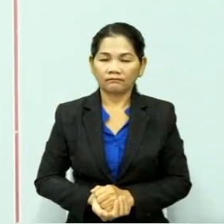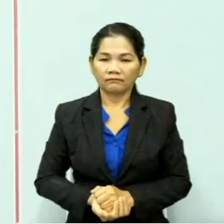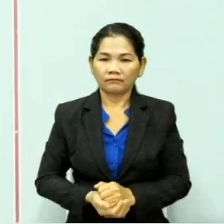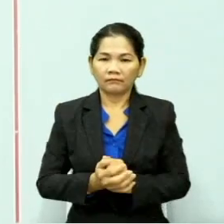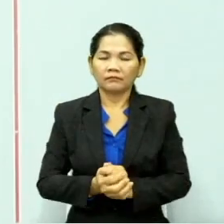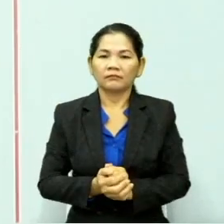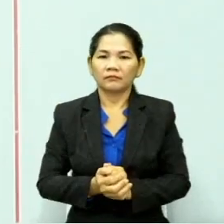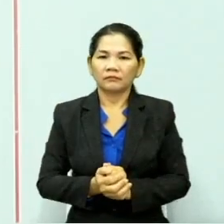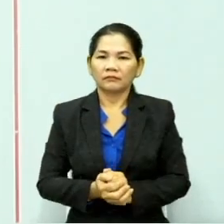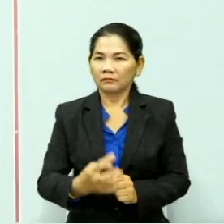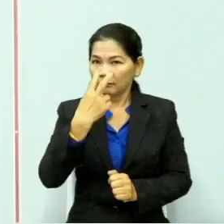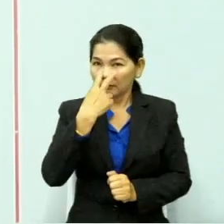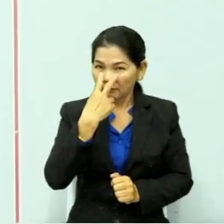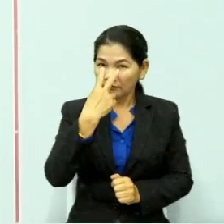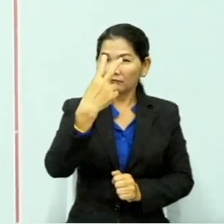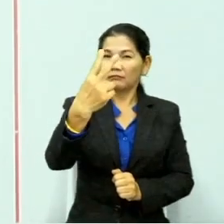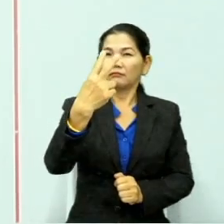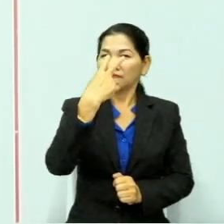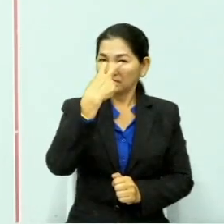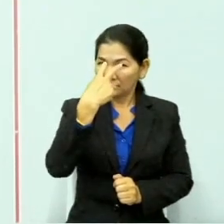pik sai nê tra